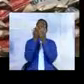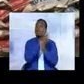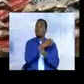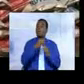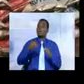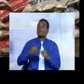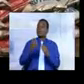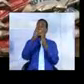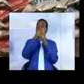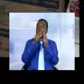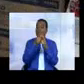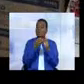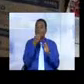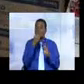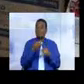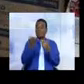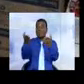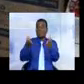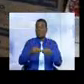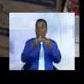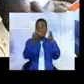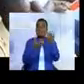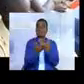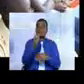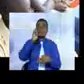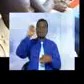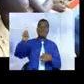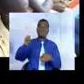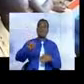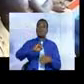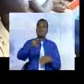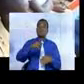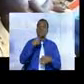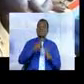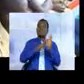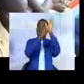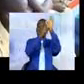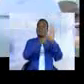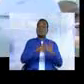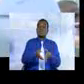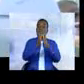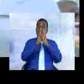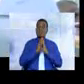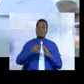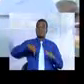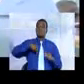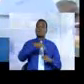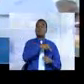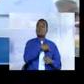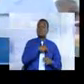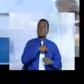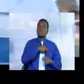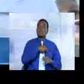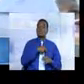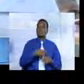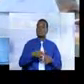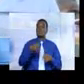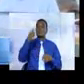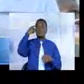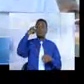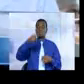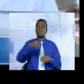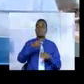surtout les vivres et non-vivres offerts par elle. Ils lui ont aussi présenté leurs doléances. Nous sollicitons votre bienveillance